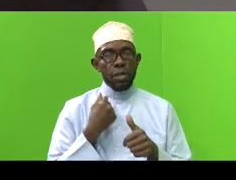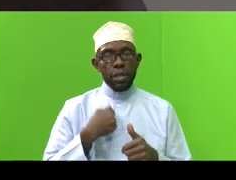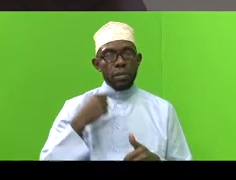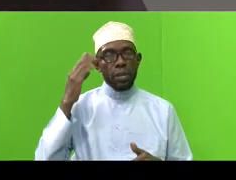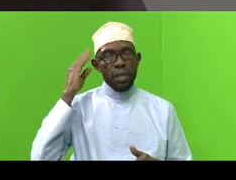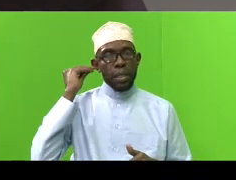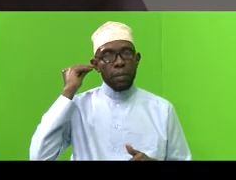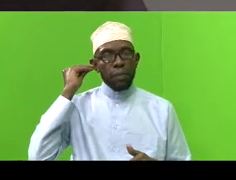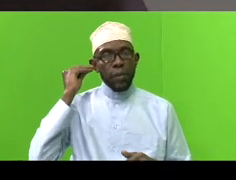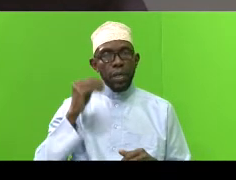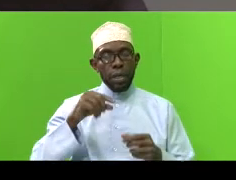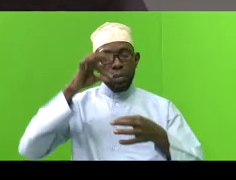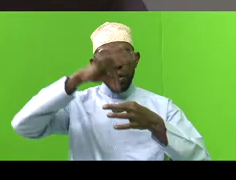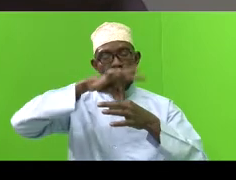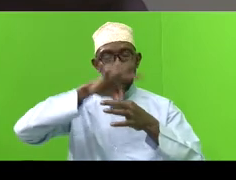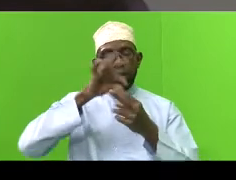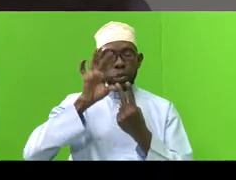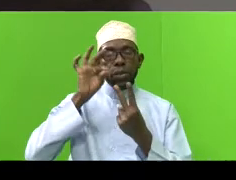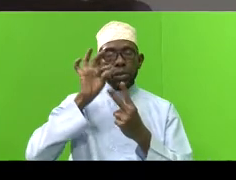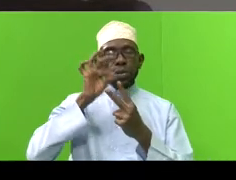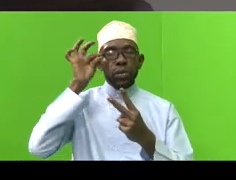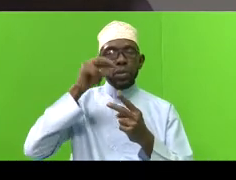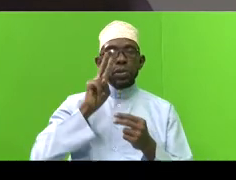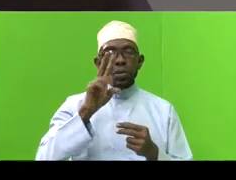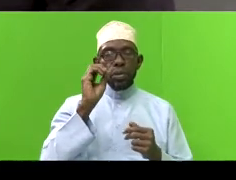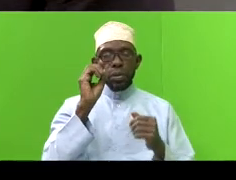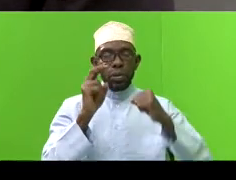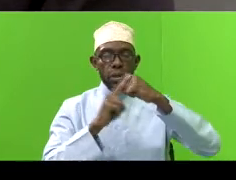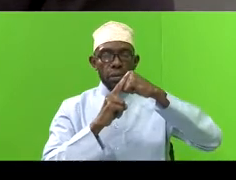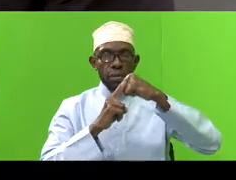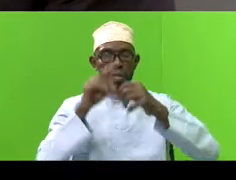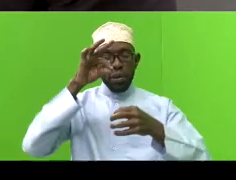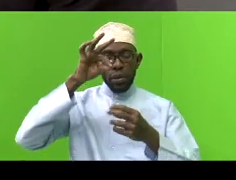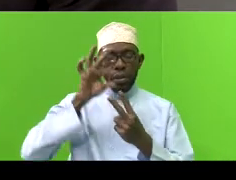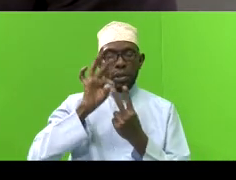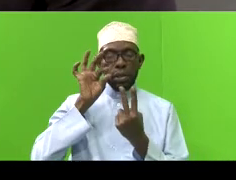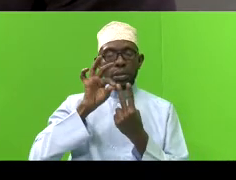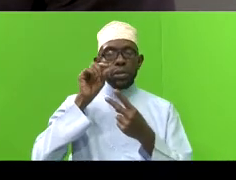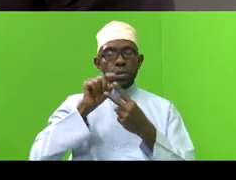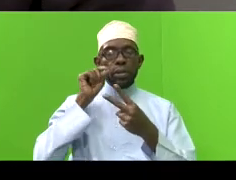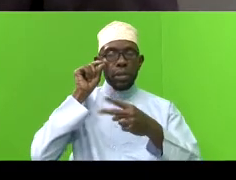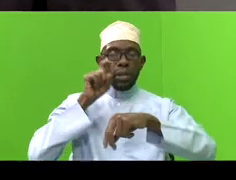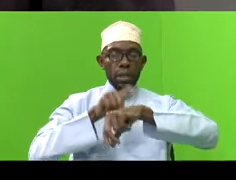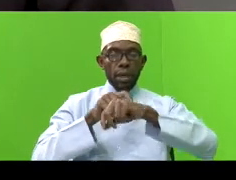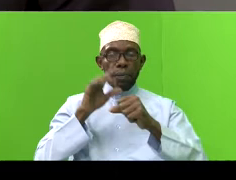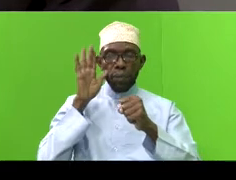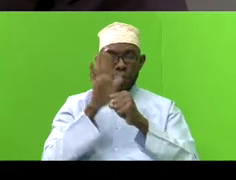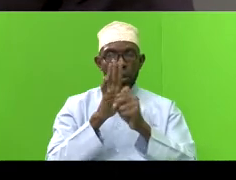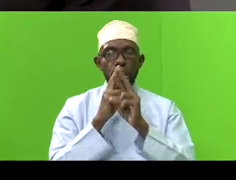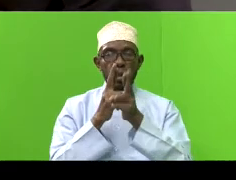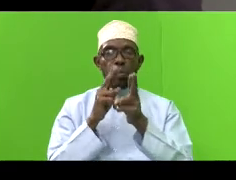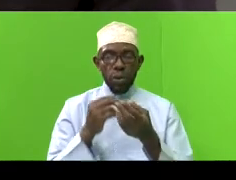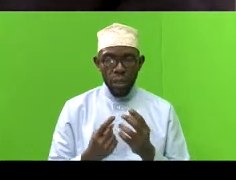ilikuwa ni wakati wa uchaguzi wa mwaka 2007. Wakati huo kulikuwa na taarifa nyingi zinatokea